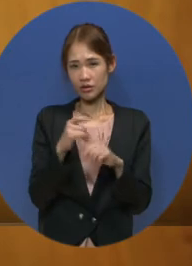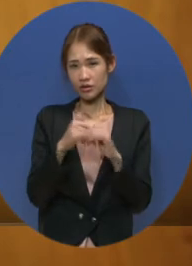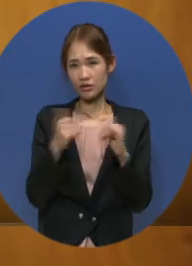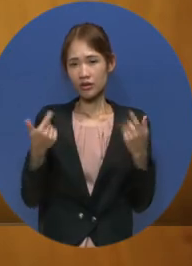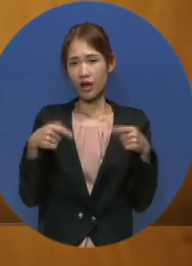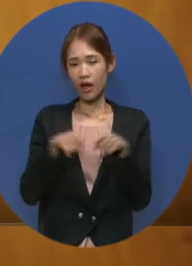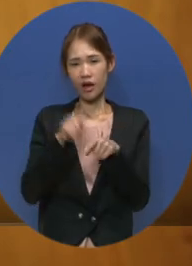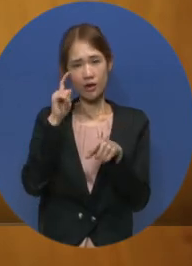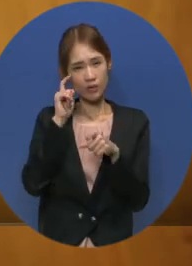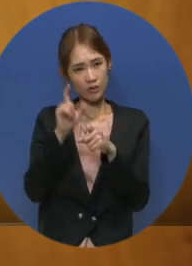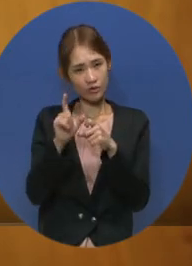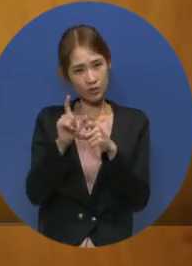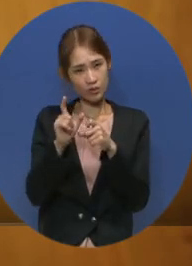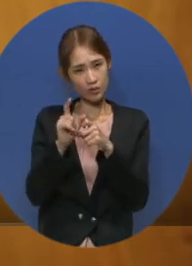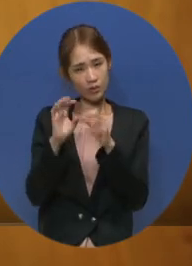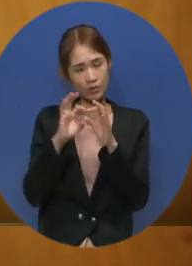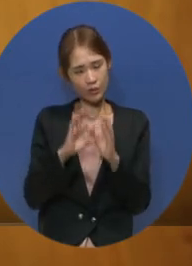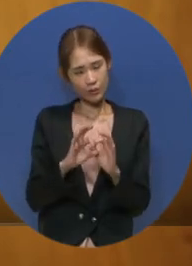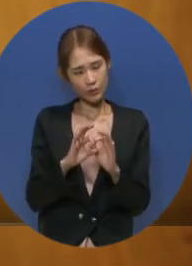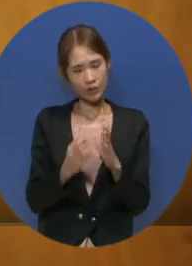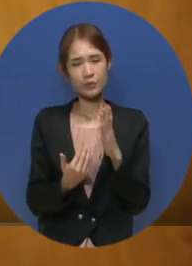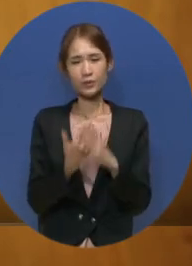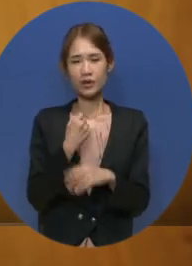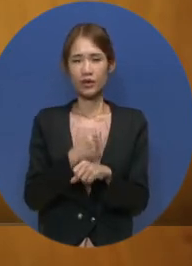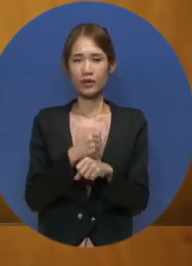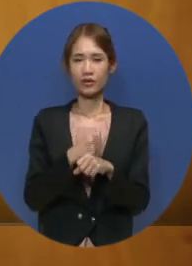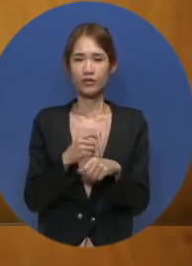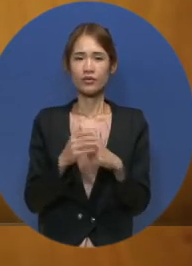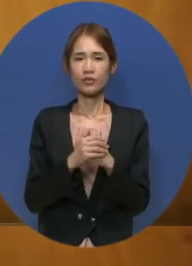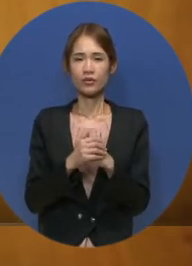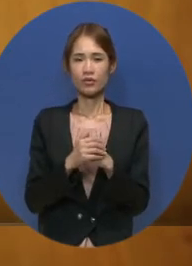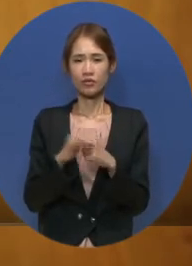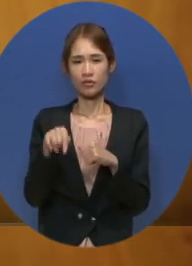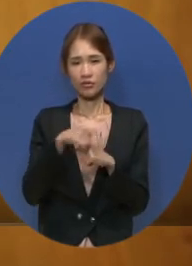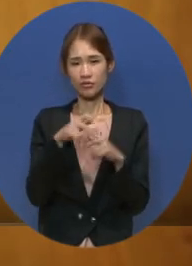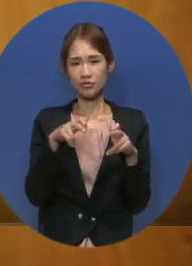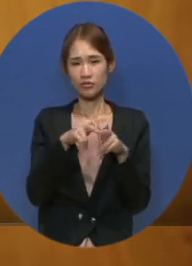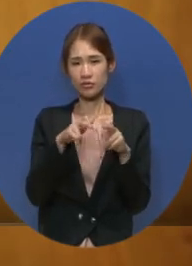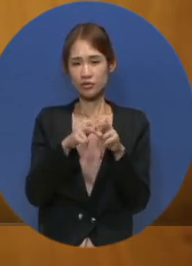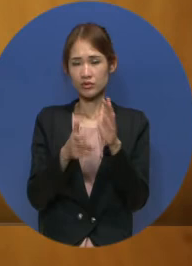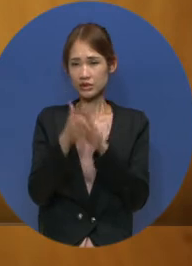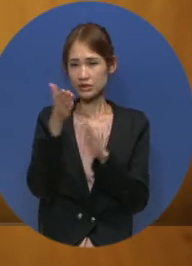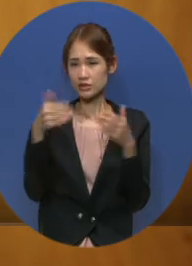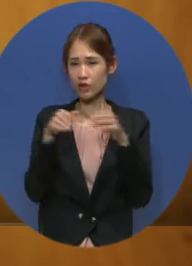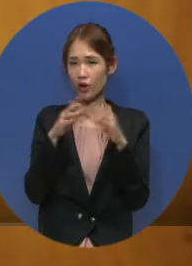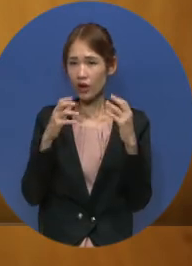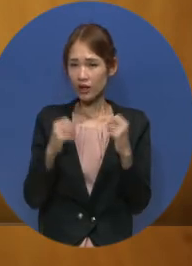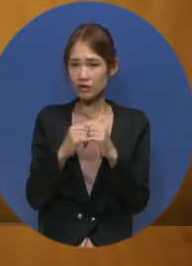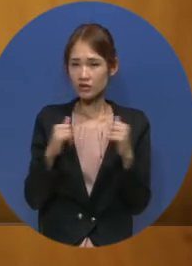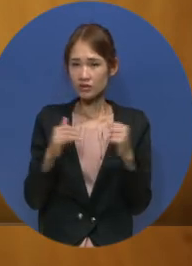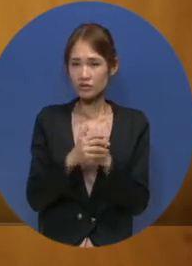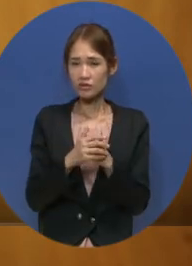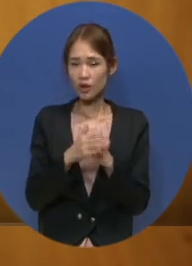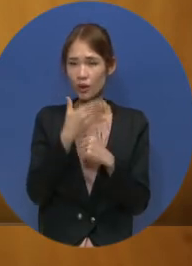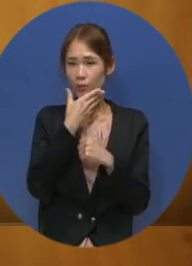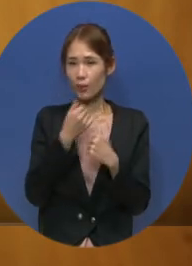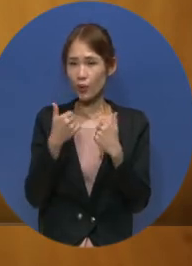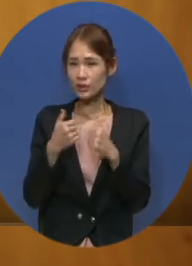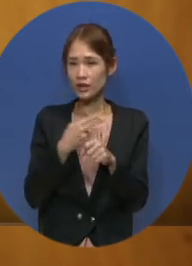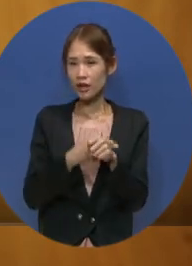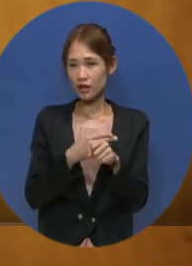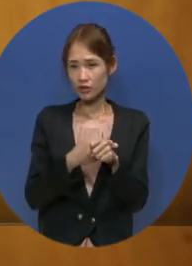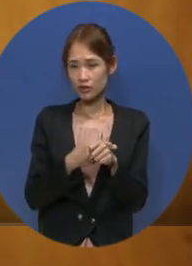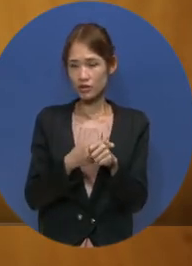뭘 할 수 있을까에 대해서 계속 고민을 하게 됐었고 그리고 거기 장애인 시설에서 그